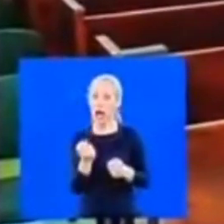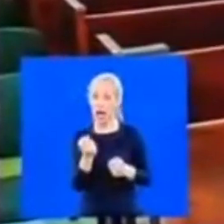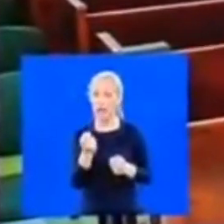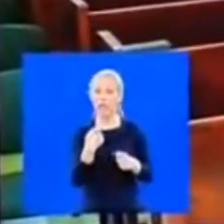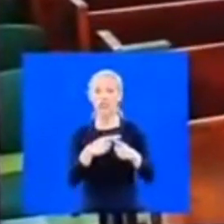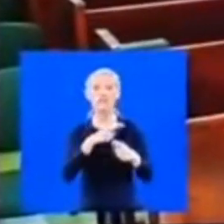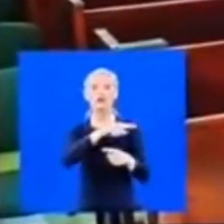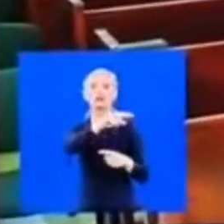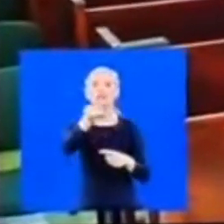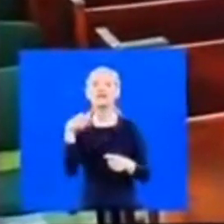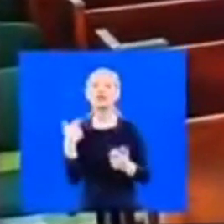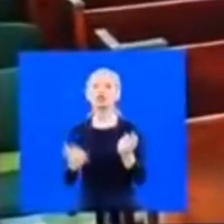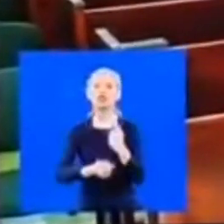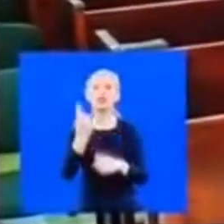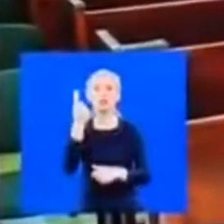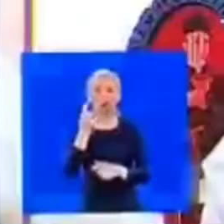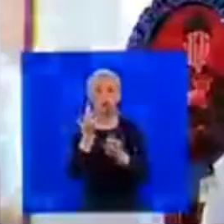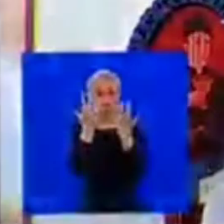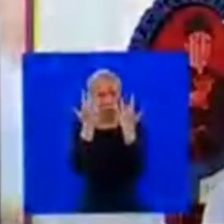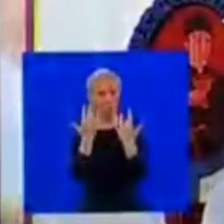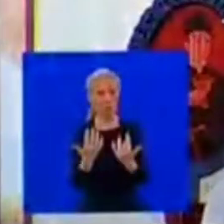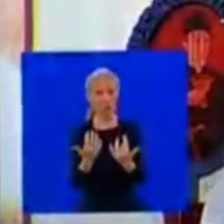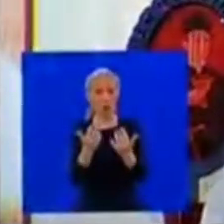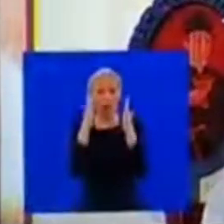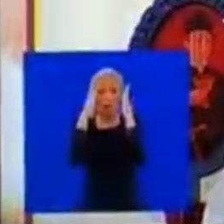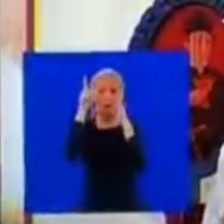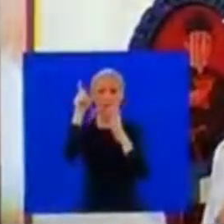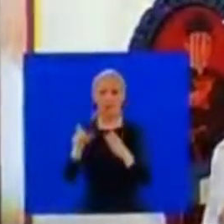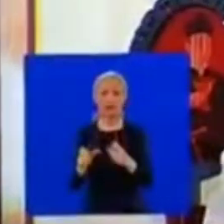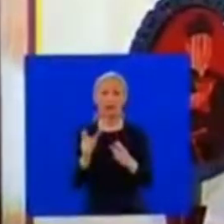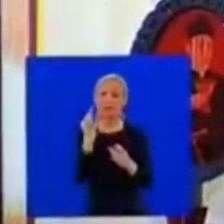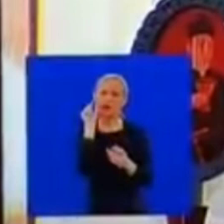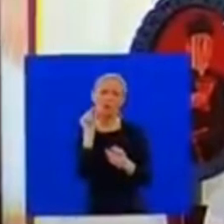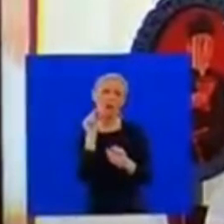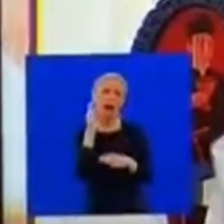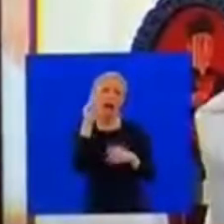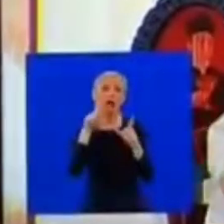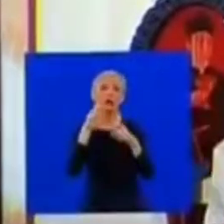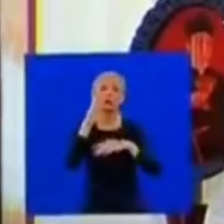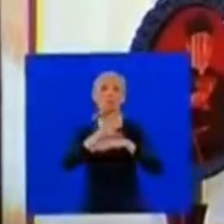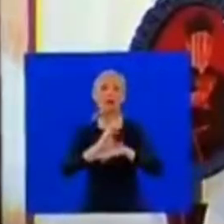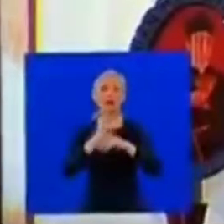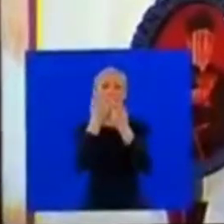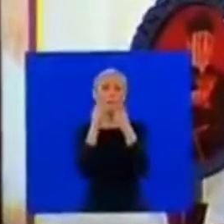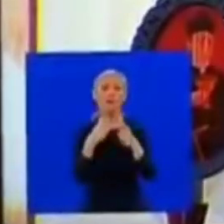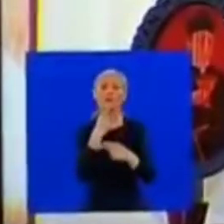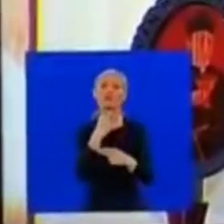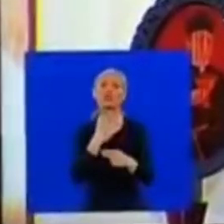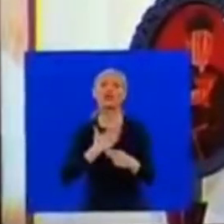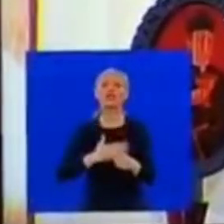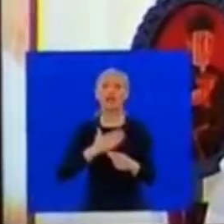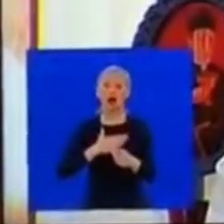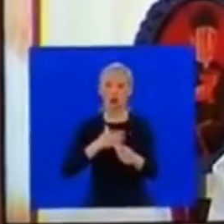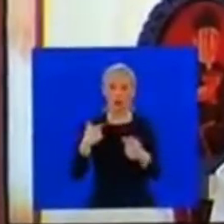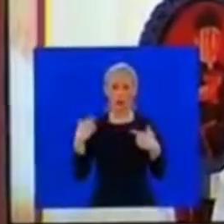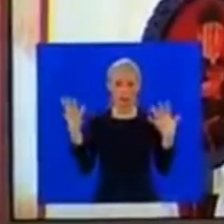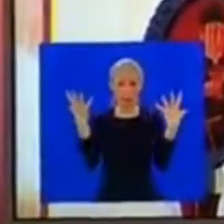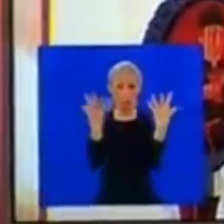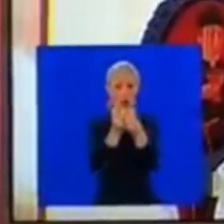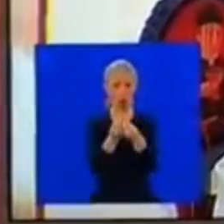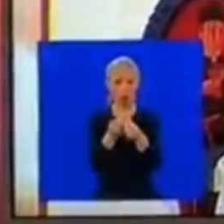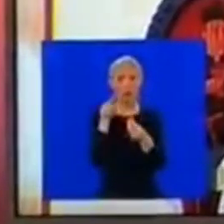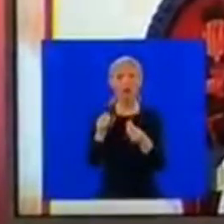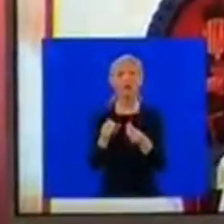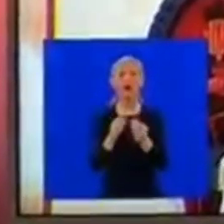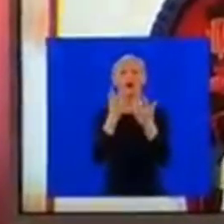zbog svega ovoga što se događa da je broj vjernika toliko mali u crkvama da se uopće ne može reći drago mi je što smo se okupili